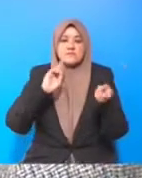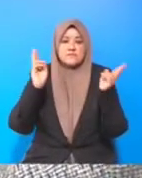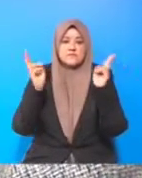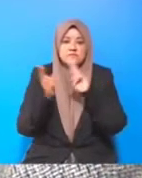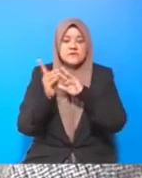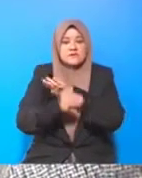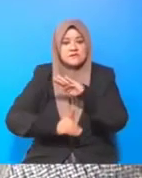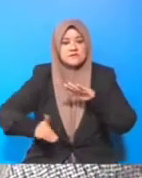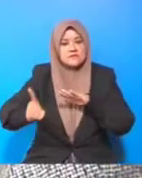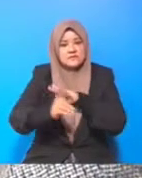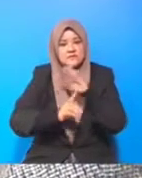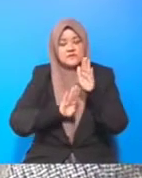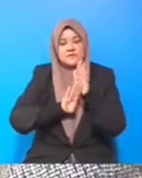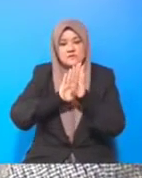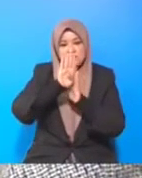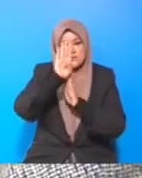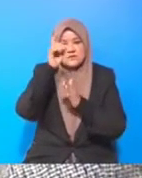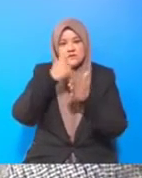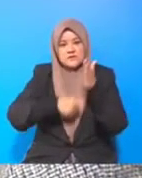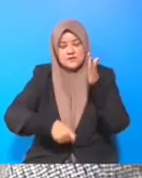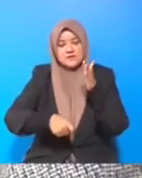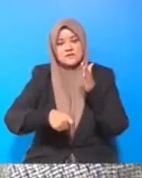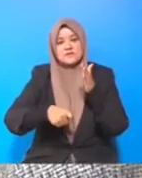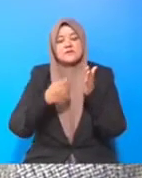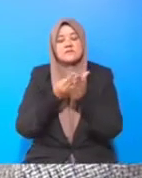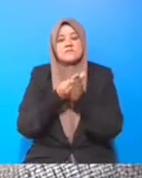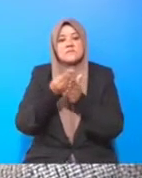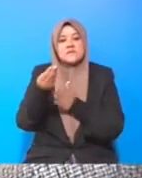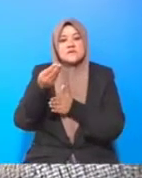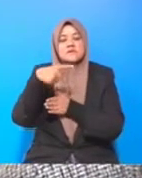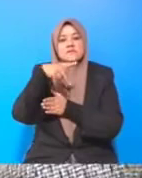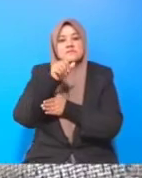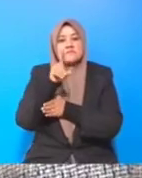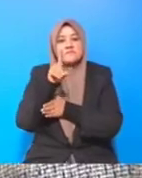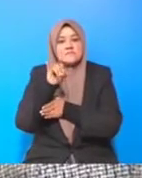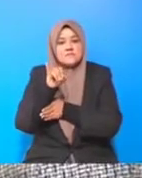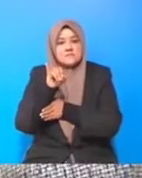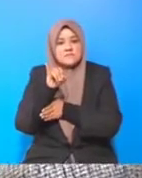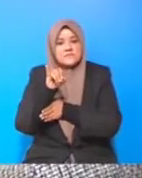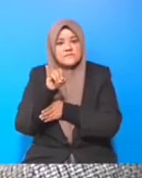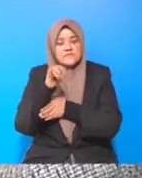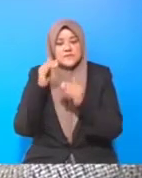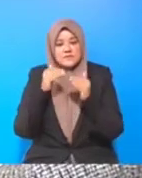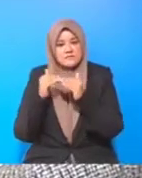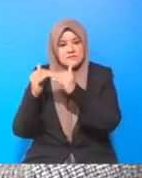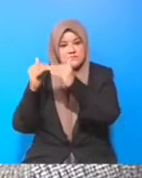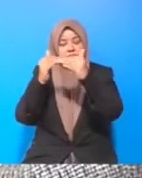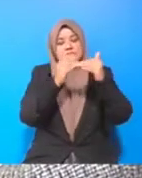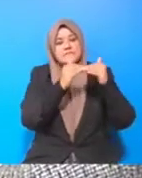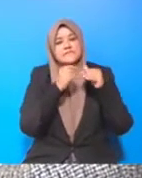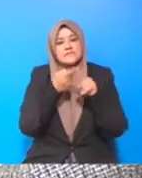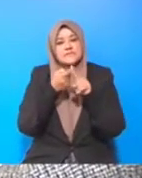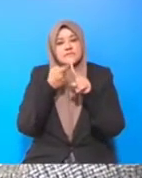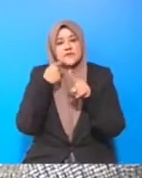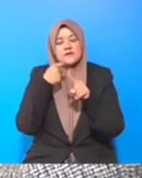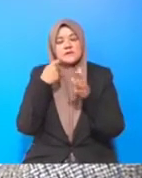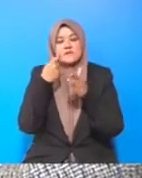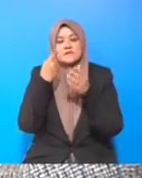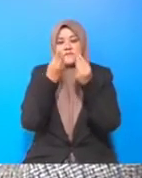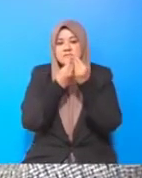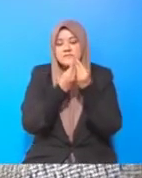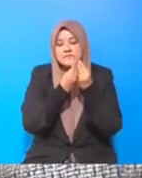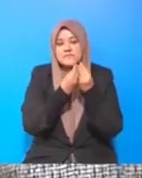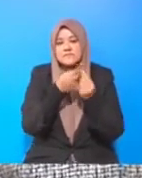perubahan dasar seperti kenaikan harga lantai berlian padi yang di setelah diseragamkan daripada